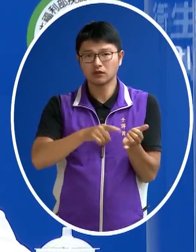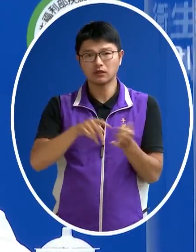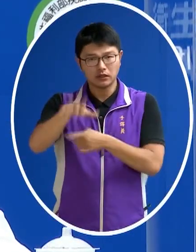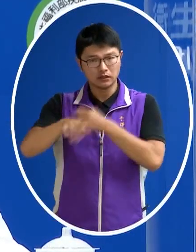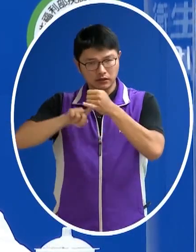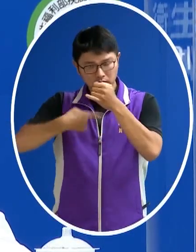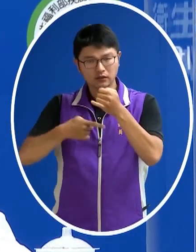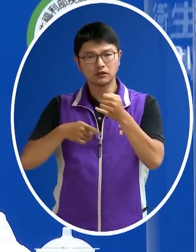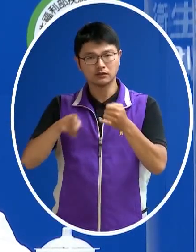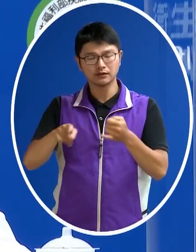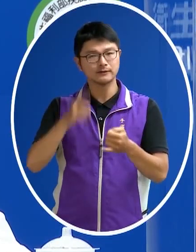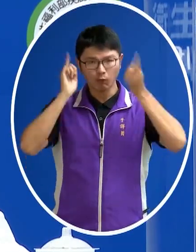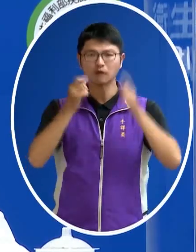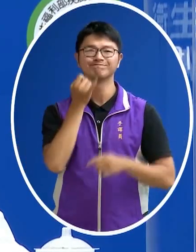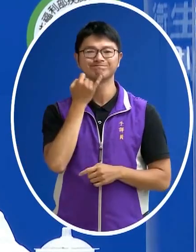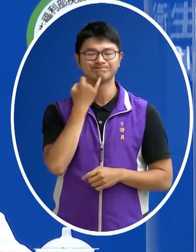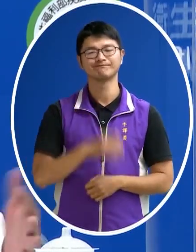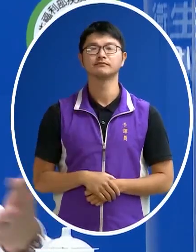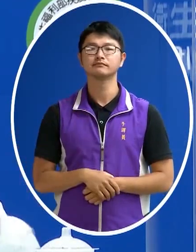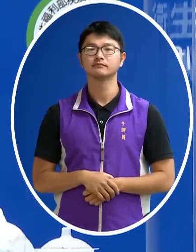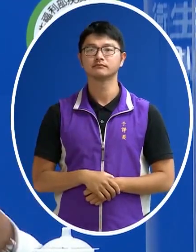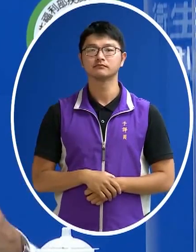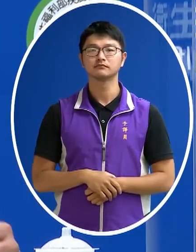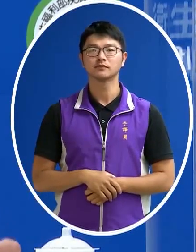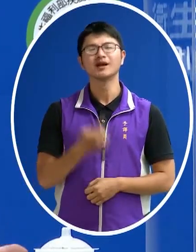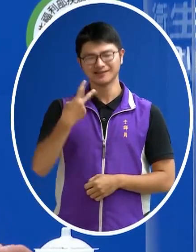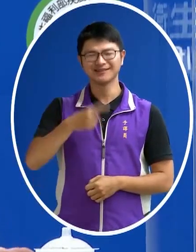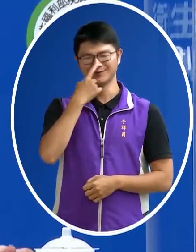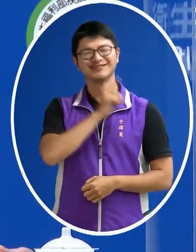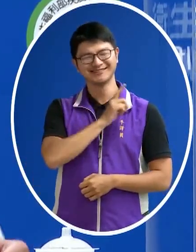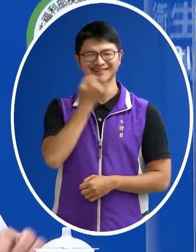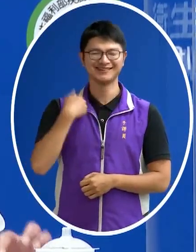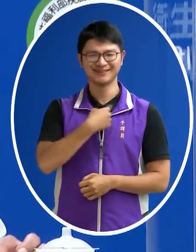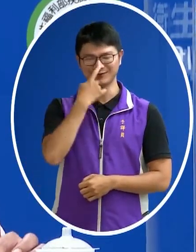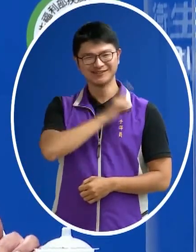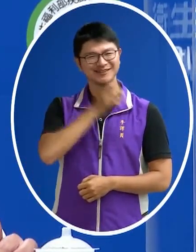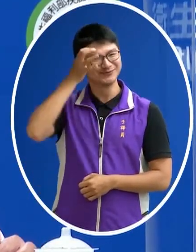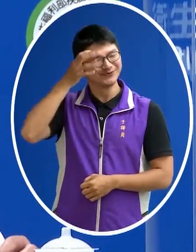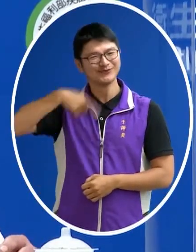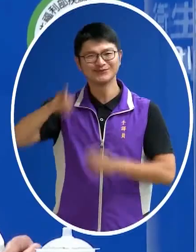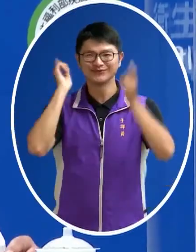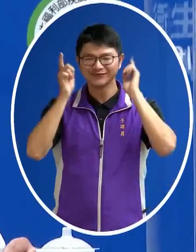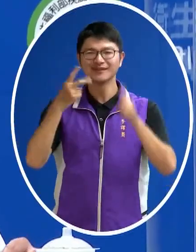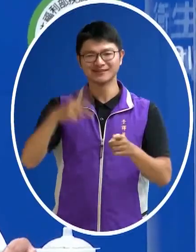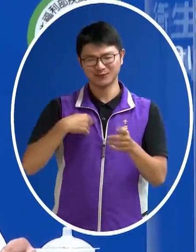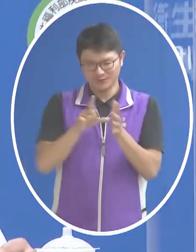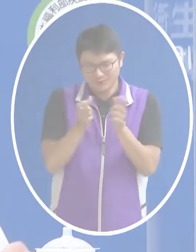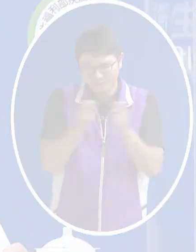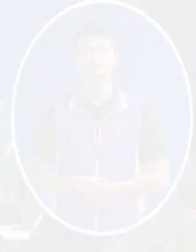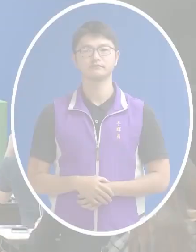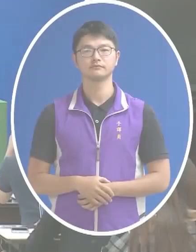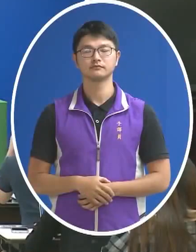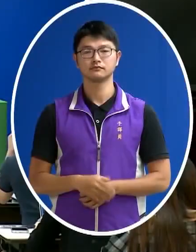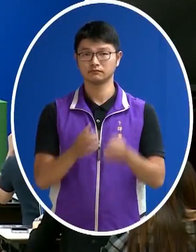这个旅游是可以开始来做。不过也许是我自己很想去了哈，很久没有去了